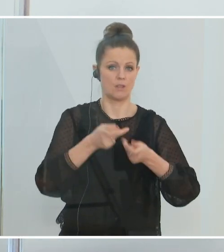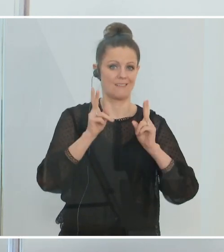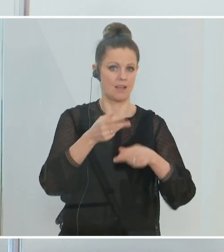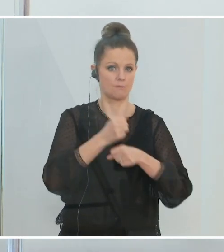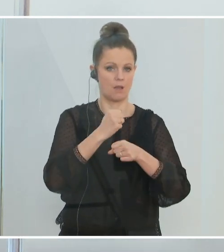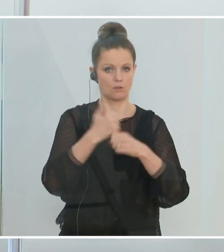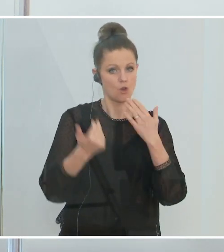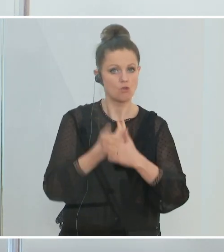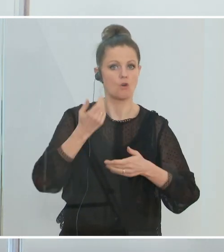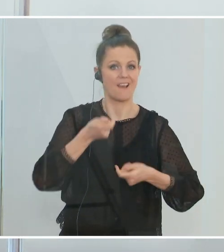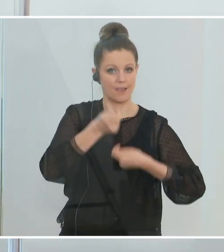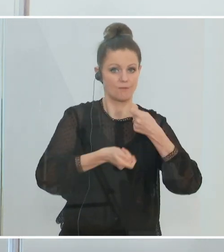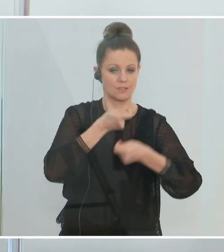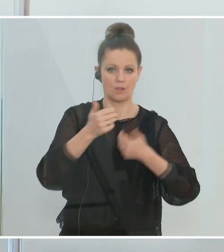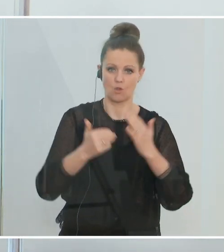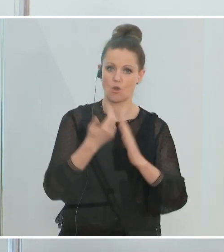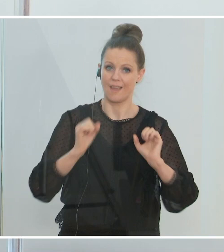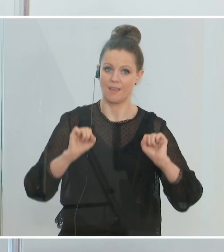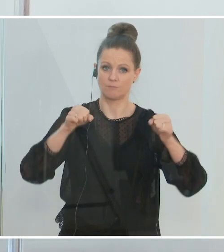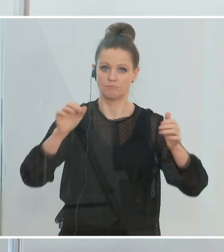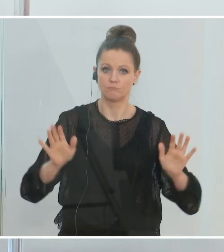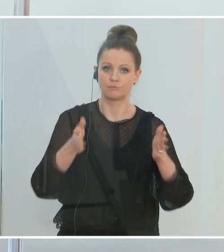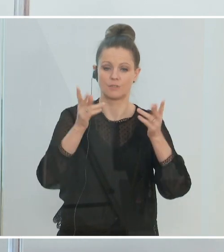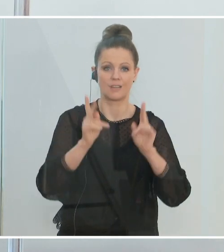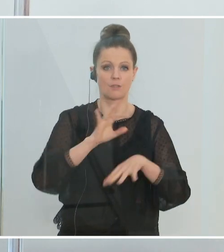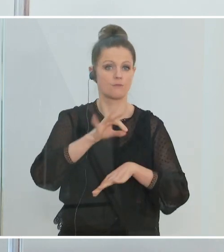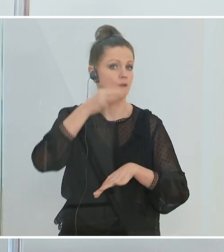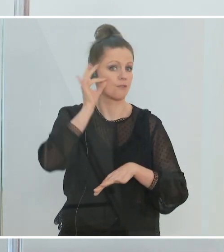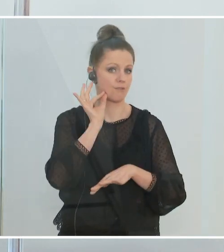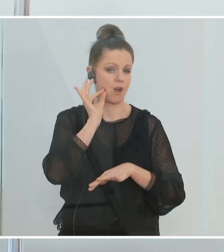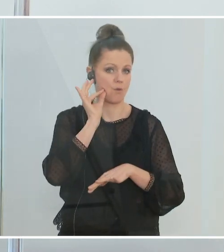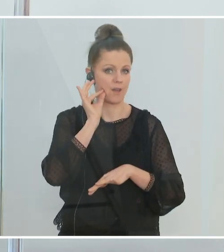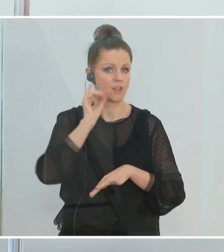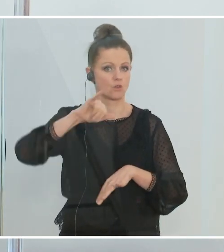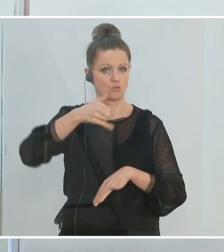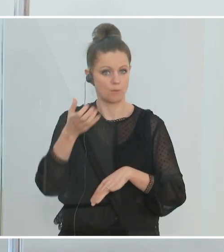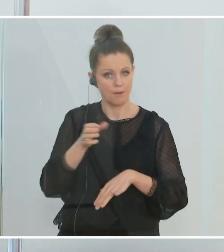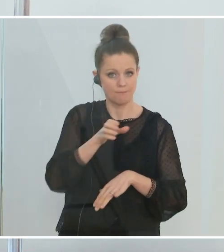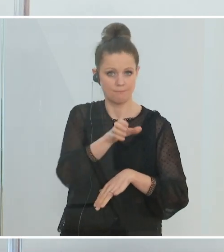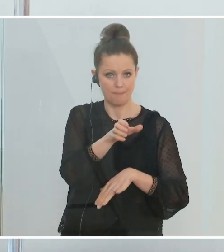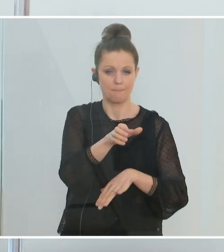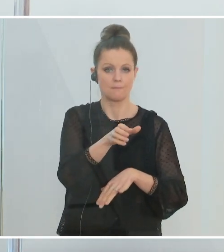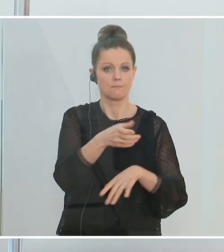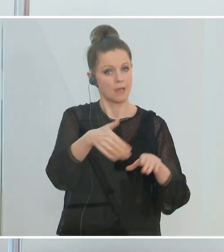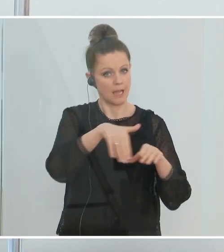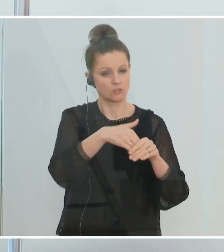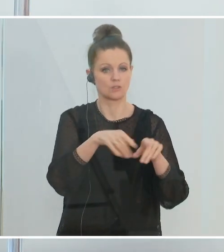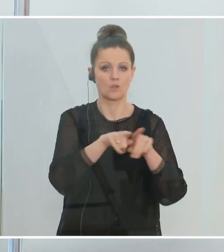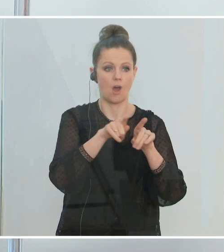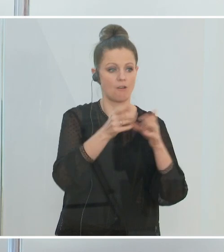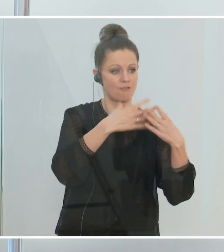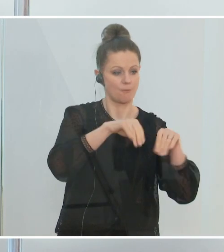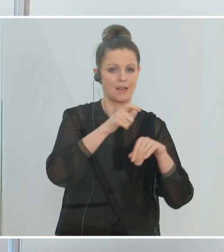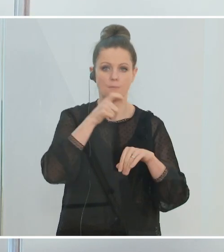neu investieren und neue Initiativen setzen, um Frauen eben in Jobs zu bringen und auch die Vereinbarkeit von Familie und Beruf